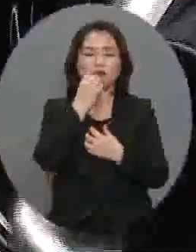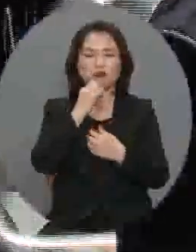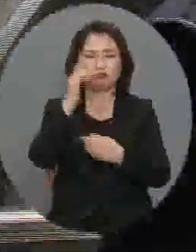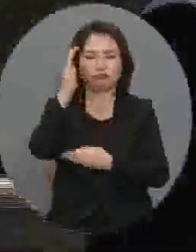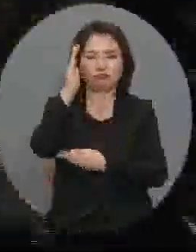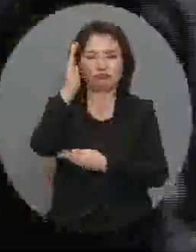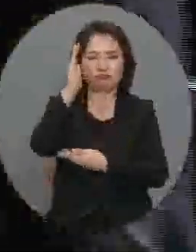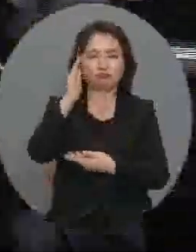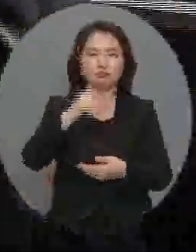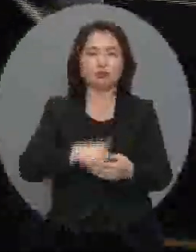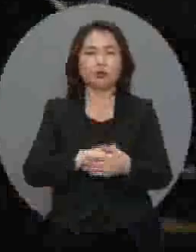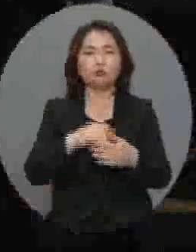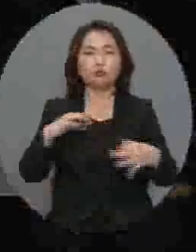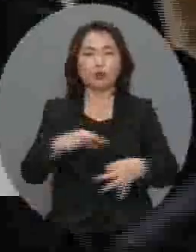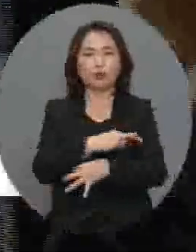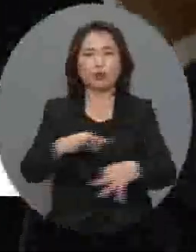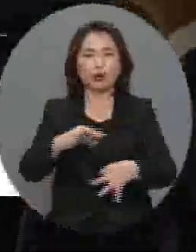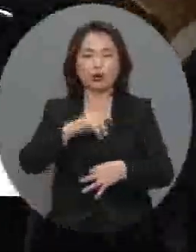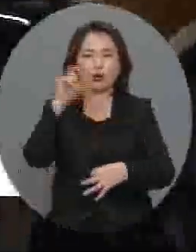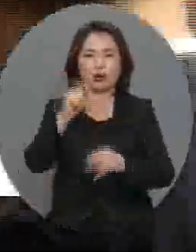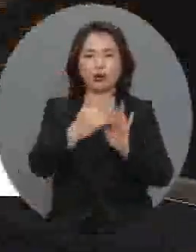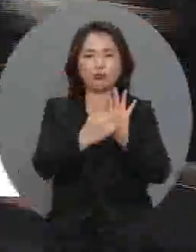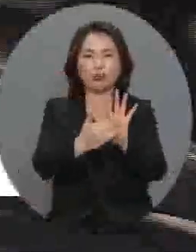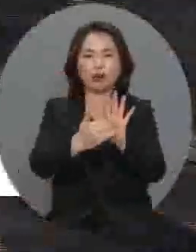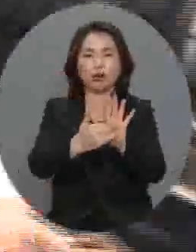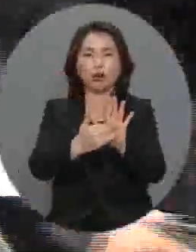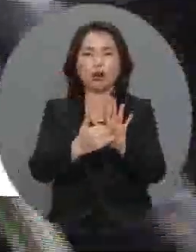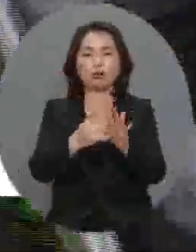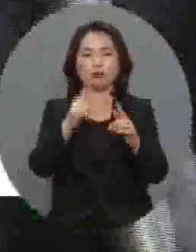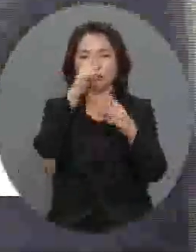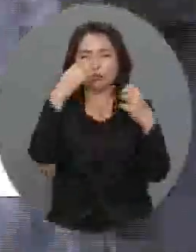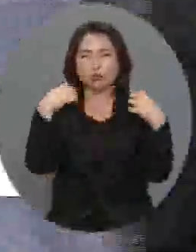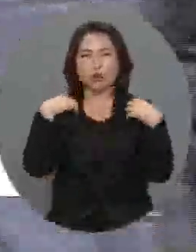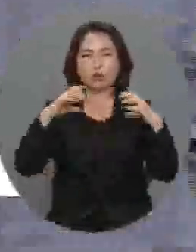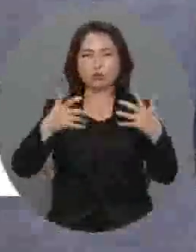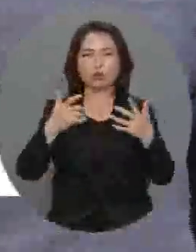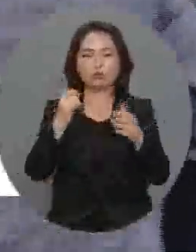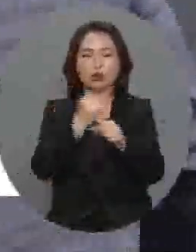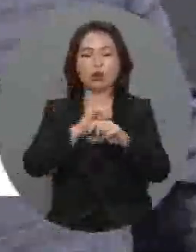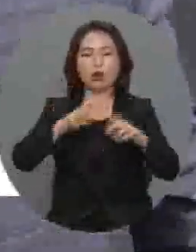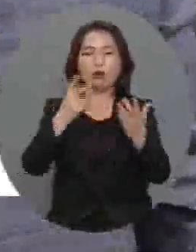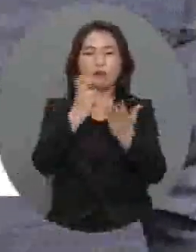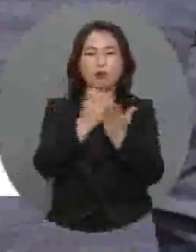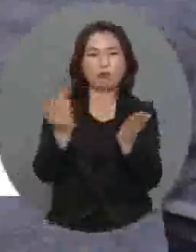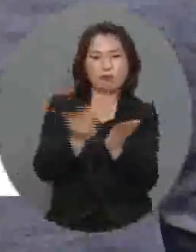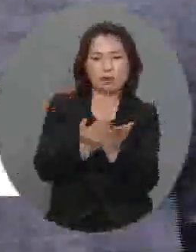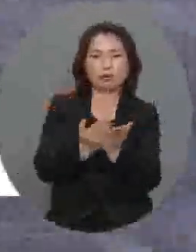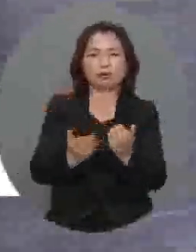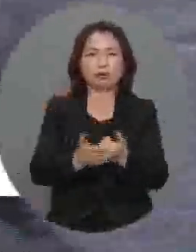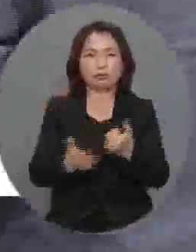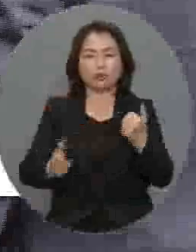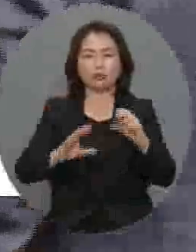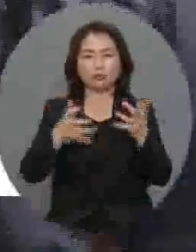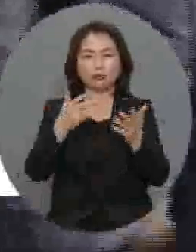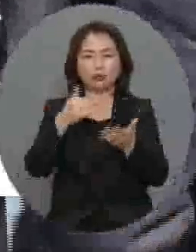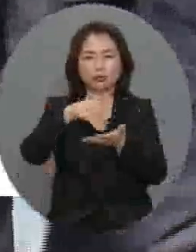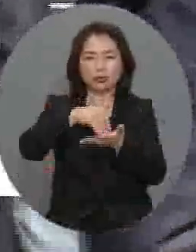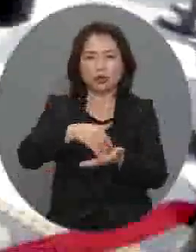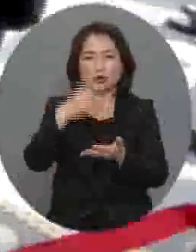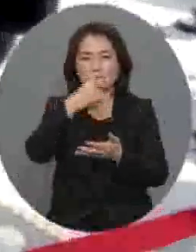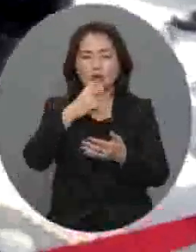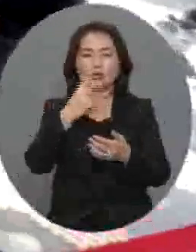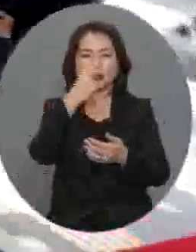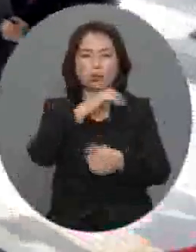쏟아냈습니다. 부정부패에 강력 대응하는 것이 국가와 정부의 헌법상 의무라면서 중대범죄 수사에